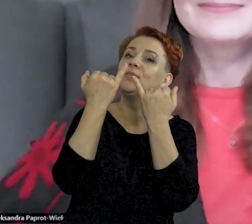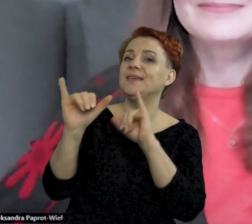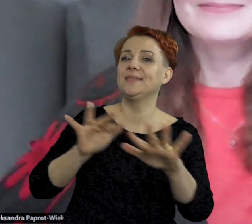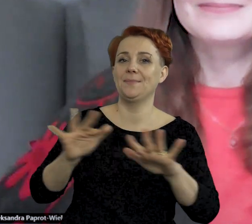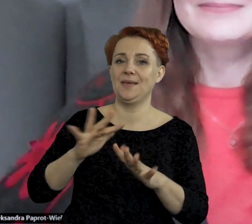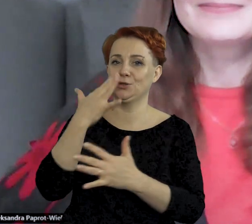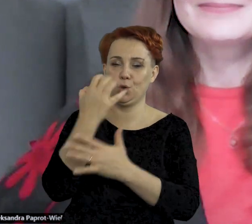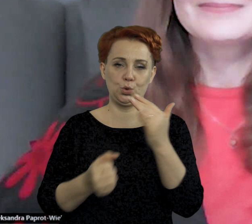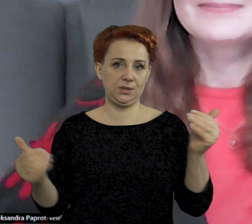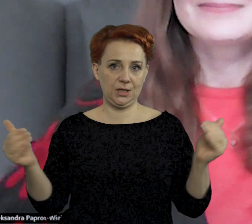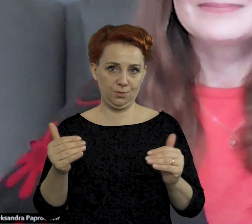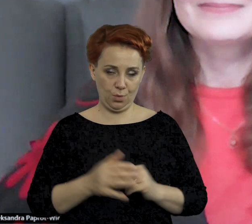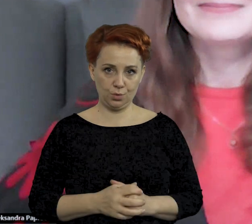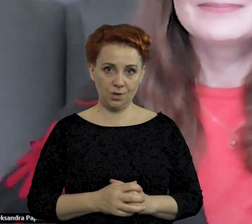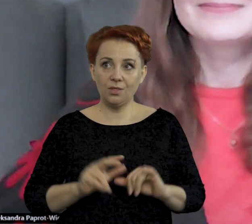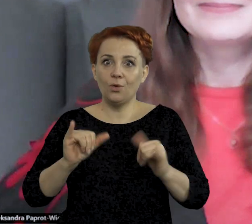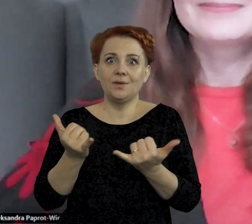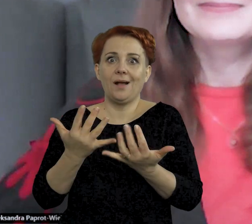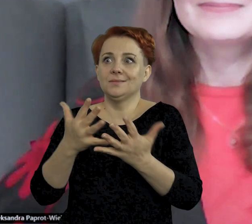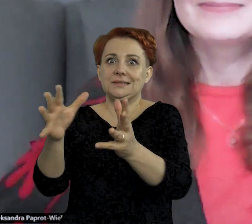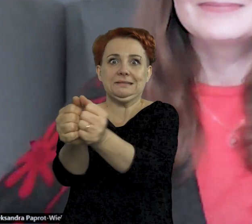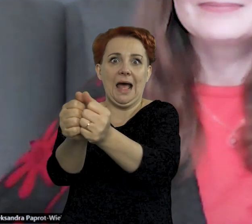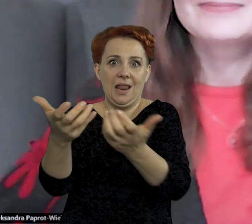bądź może przede wszystkim i jak do nich docierać?